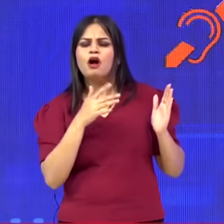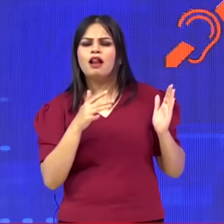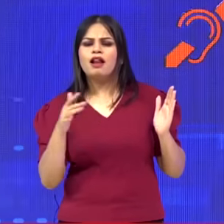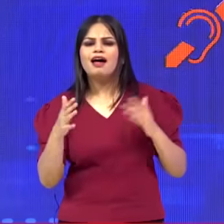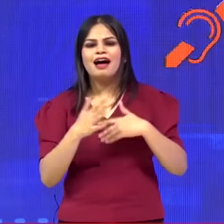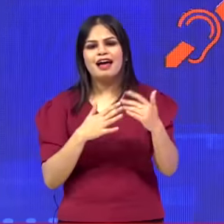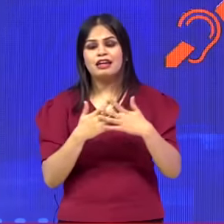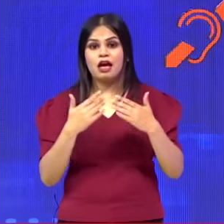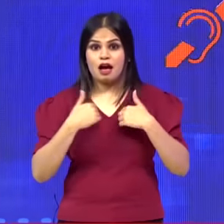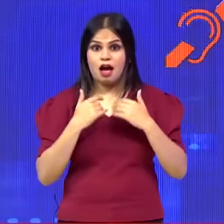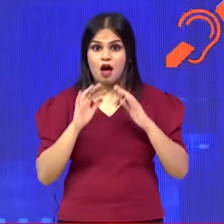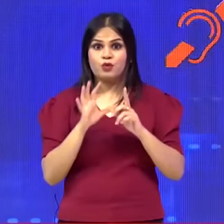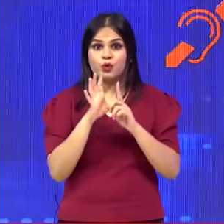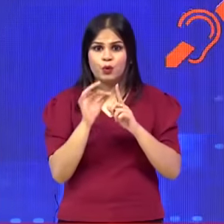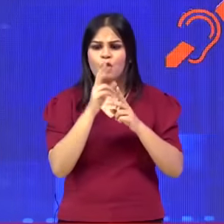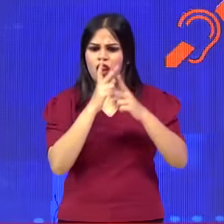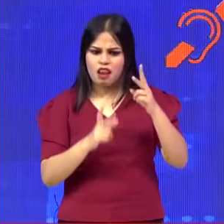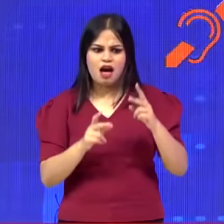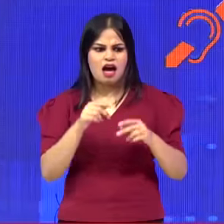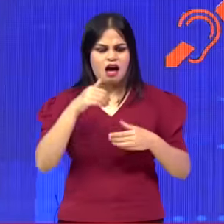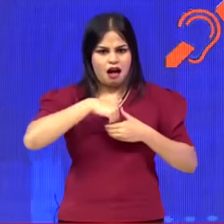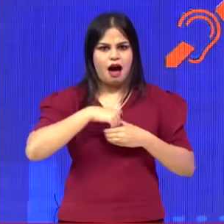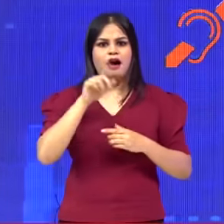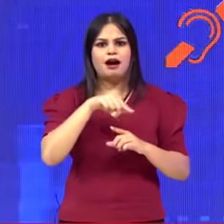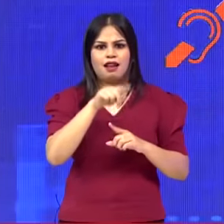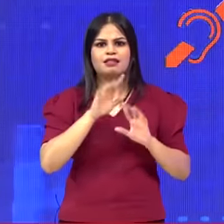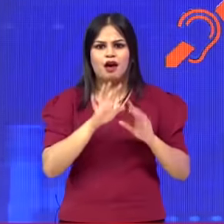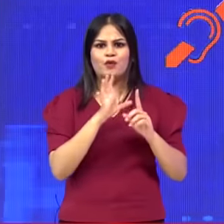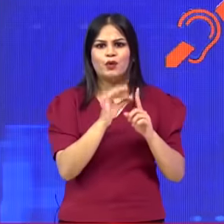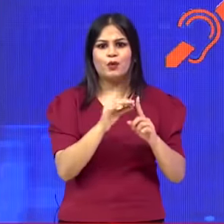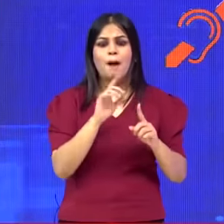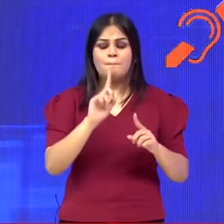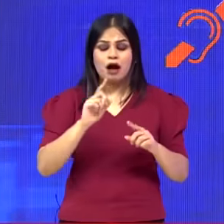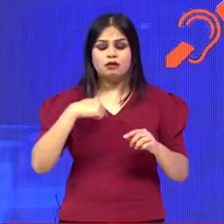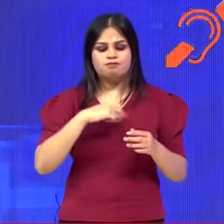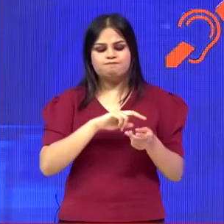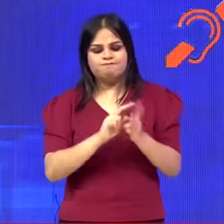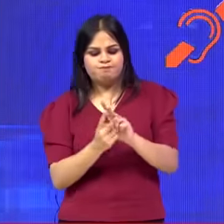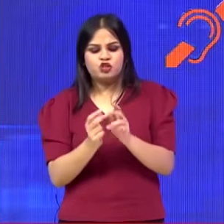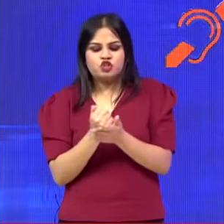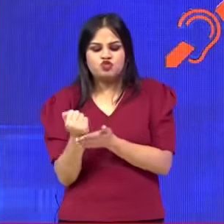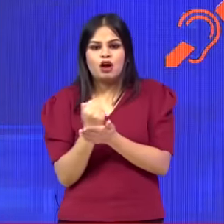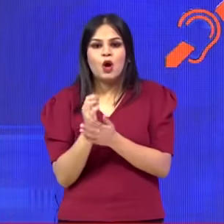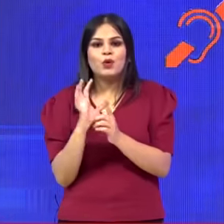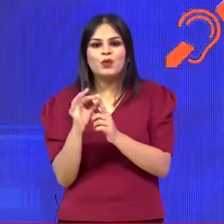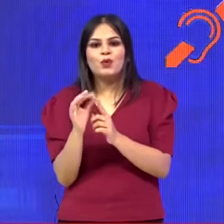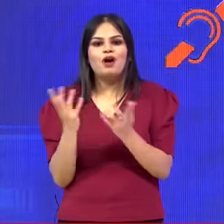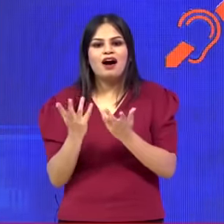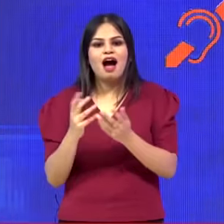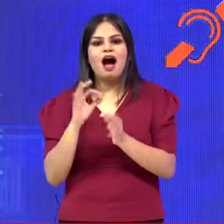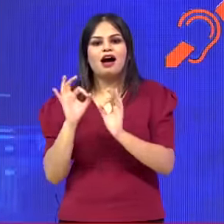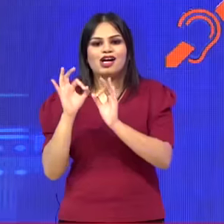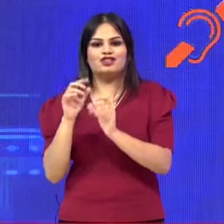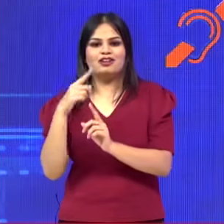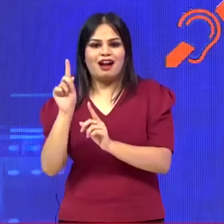डू परहैप्स अ लॉट ऑफ रॉन्ग थिंग्स, बट देन आई कॉम्पेंसेट दैट विथ अ लॉट